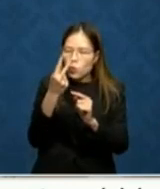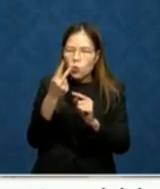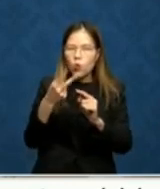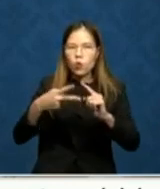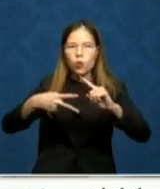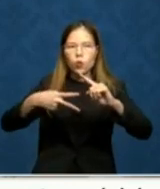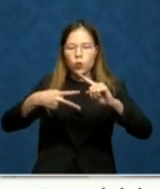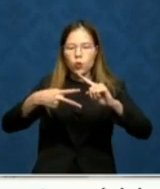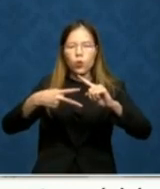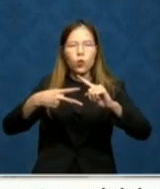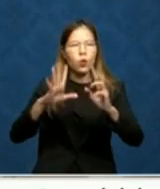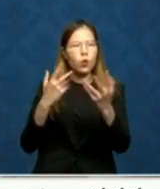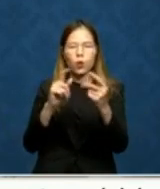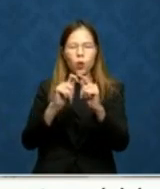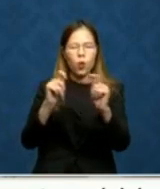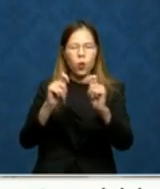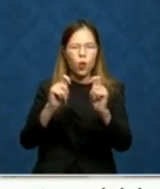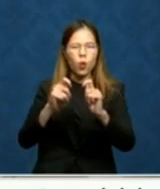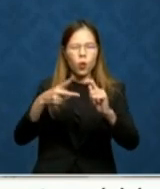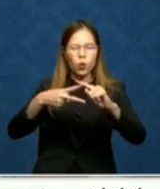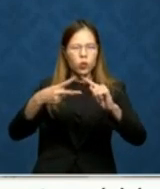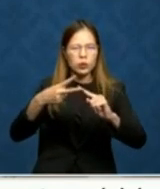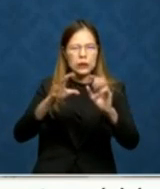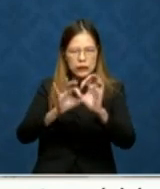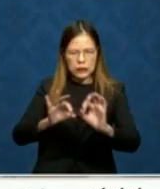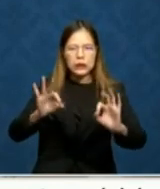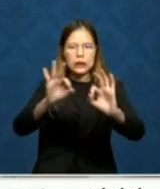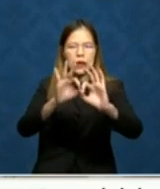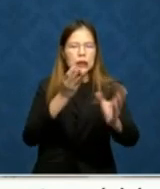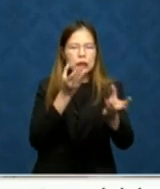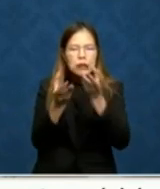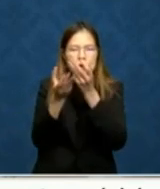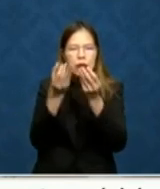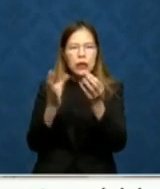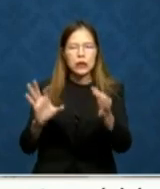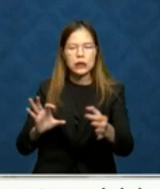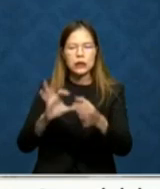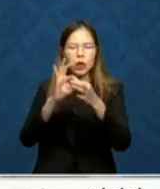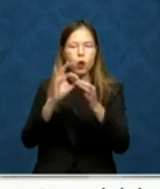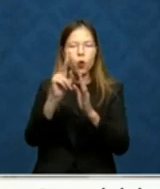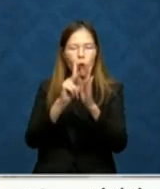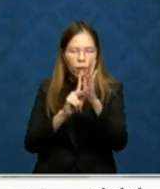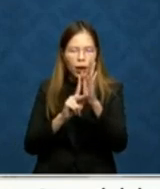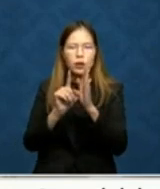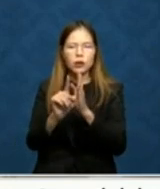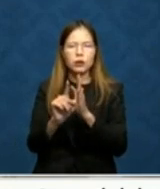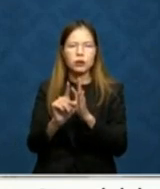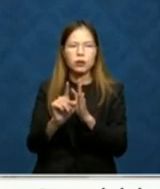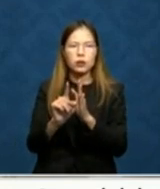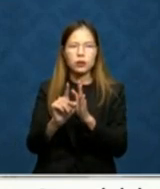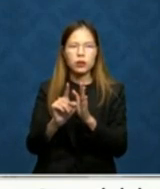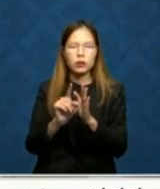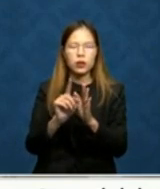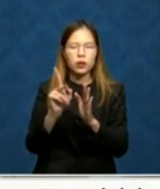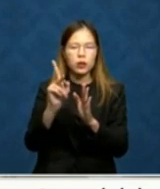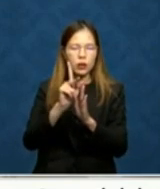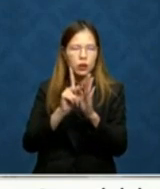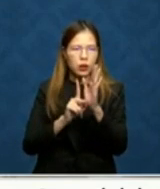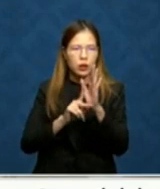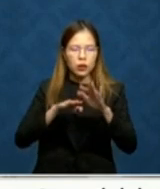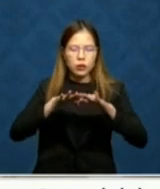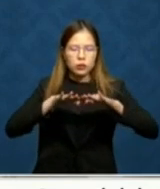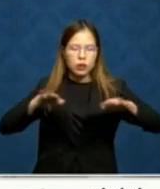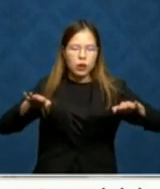2อนุที่สำคัญหนึ่งในนั้นเป็นอนุที่ศึกษาเกี่ยวข้องกฎหมายที่เกี่ยวข้องกับเรื่องการฐาน